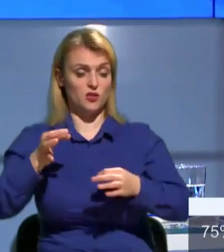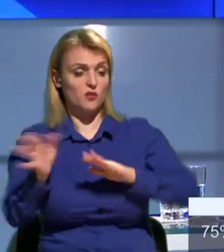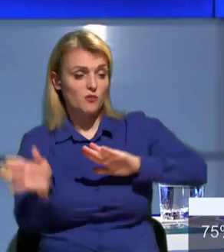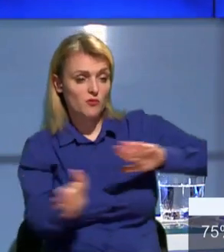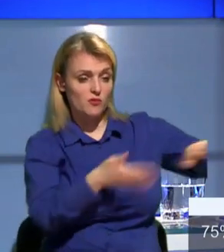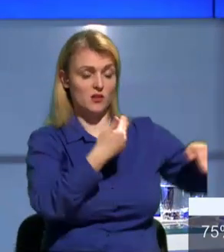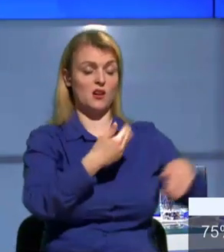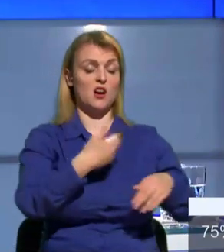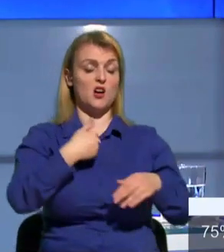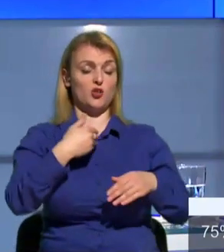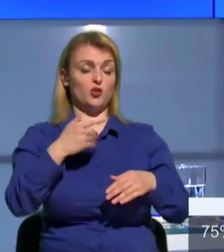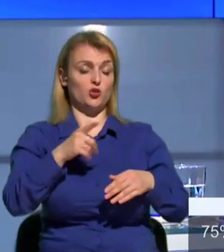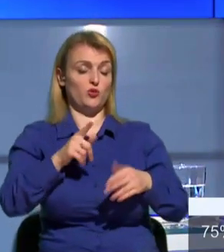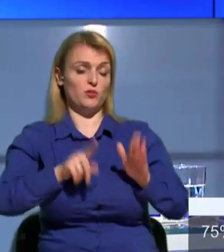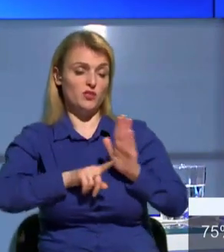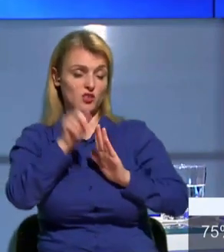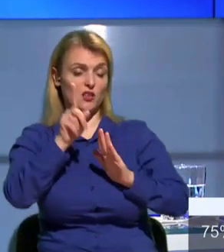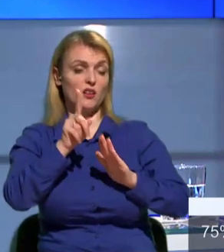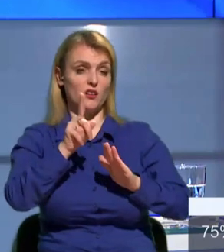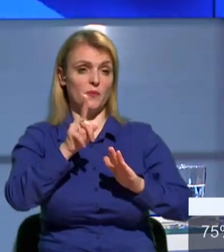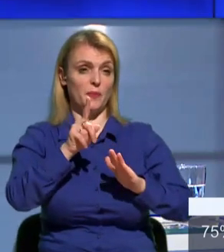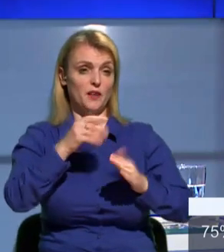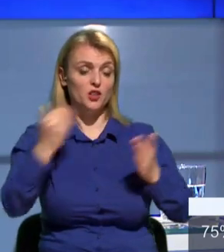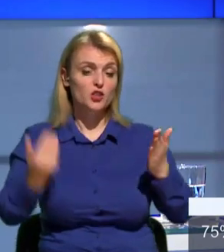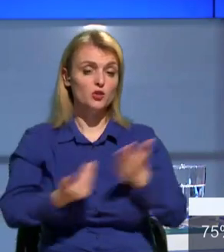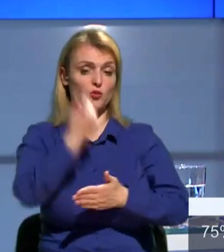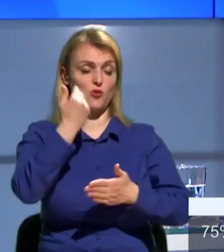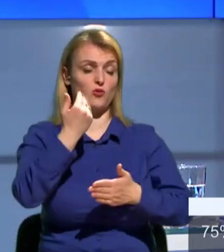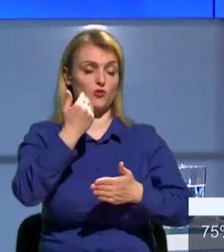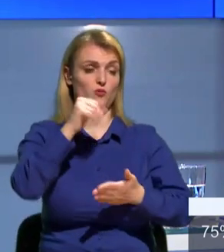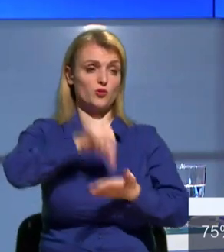după aceasta să mergem într-un scrutin nou pentru anticipate.